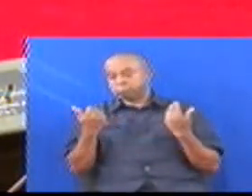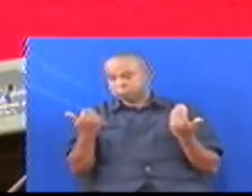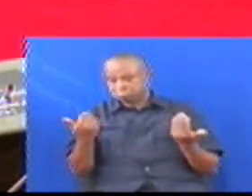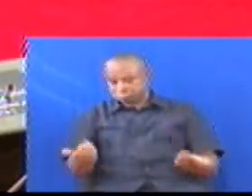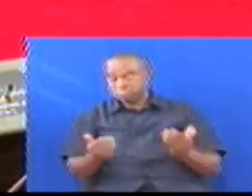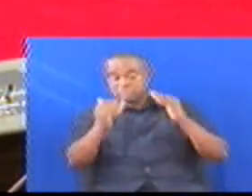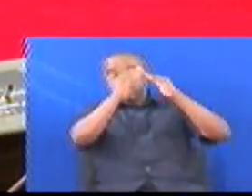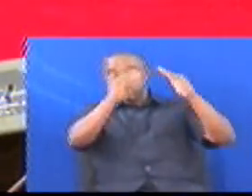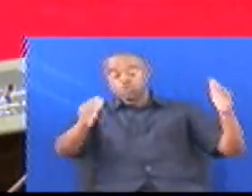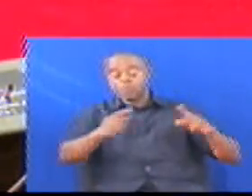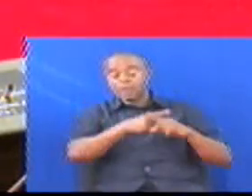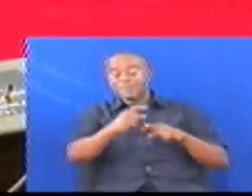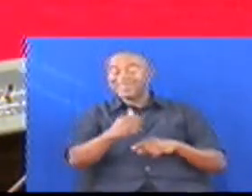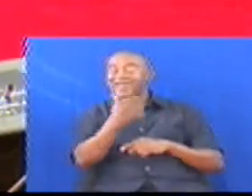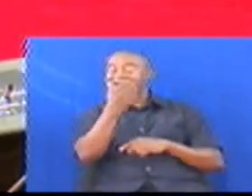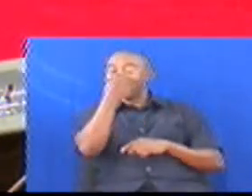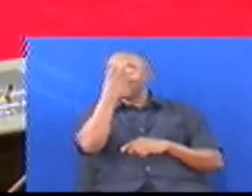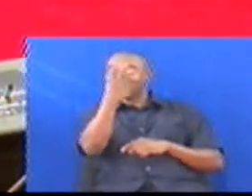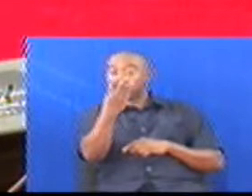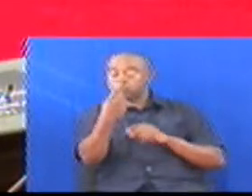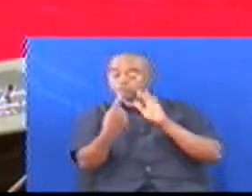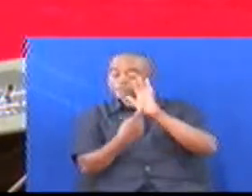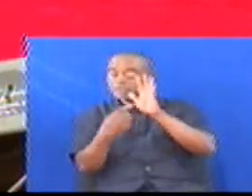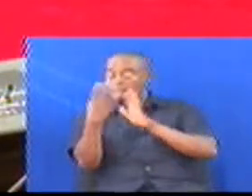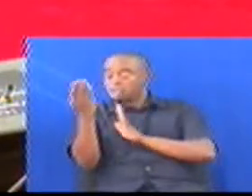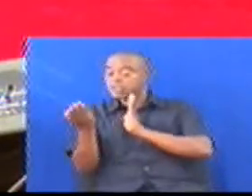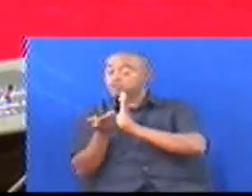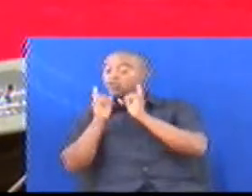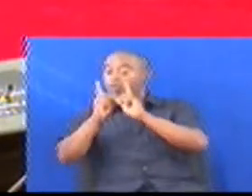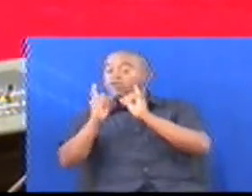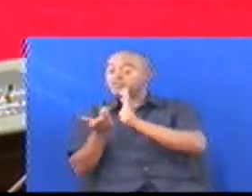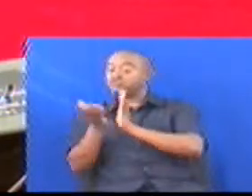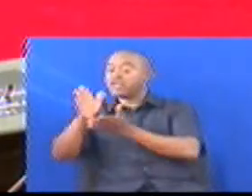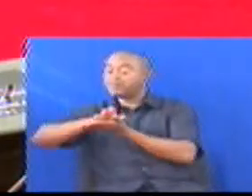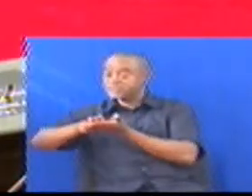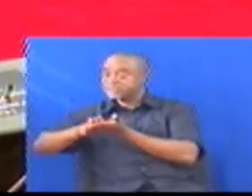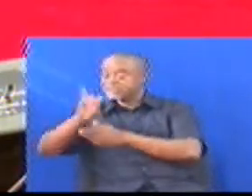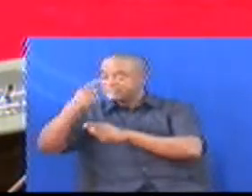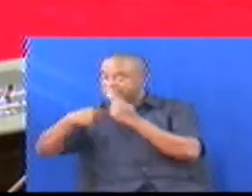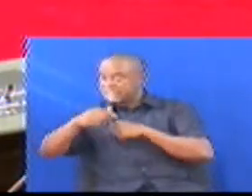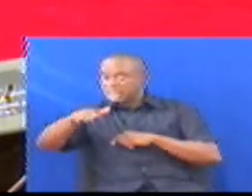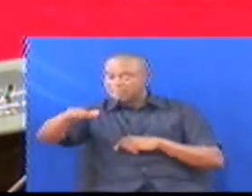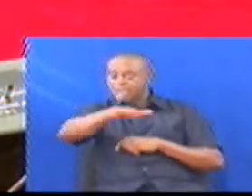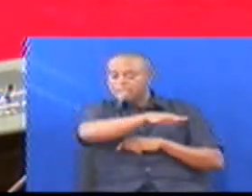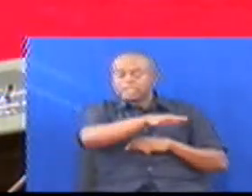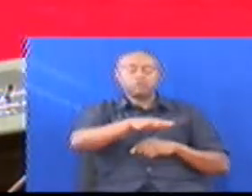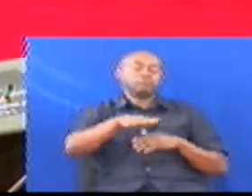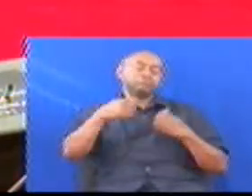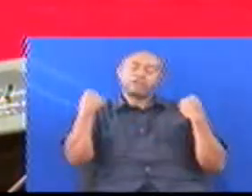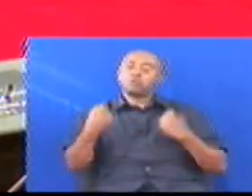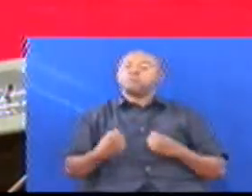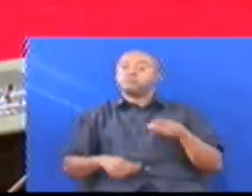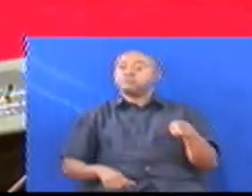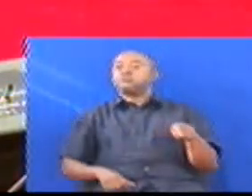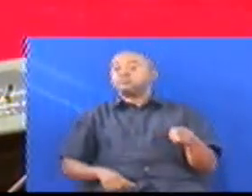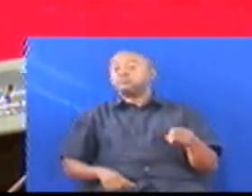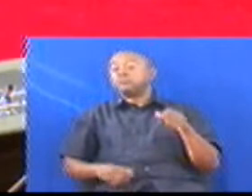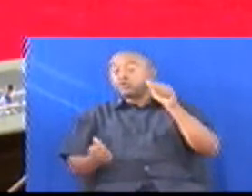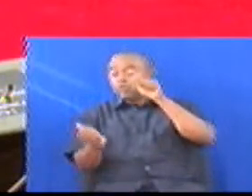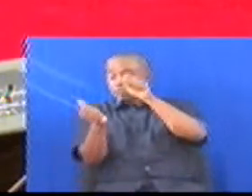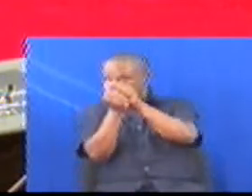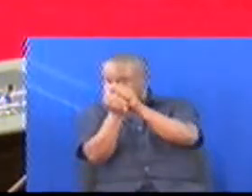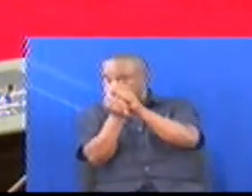ya nyumba 364 za walimu wa shule ya msingi hasa kwenye maeneo yenye mazingira magumu. Na